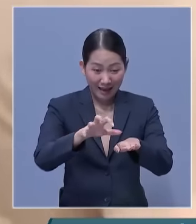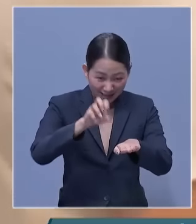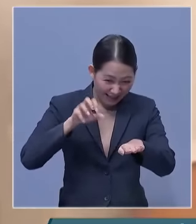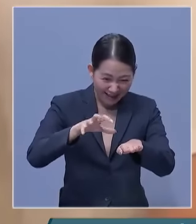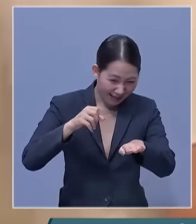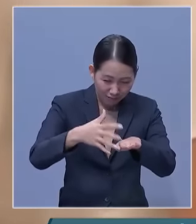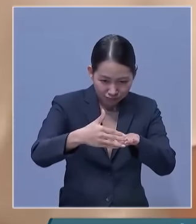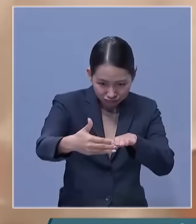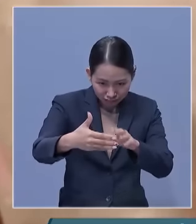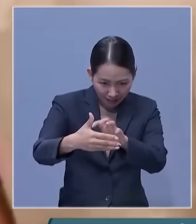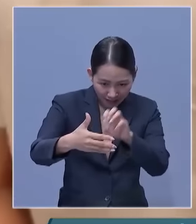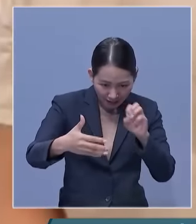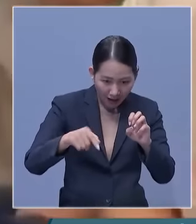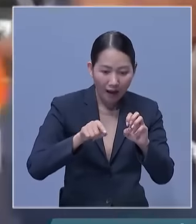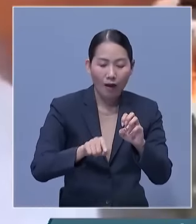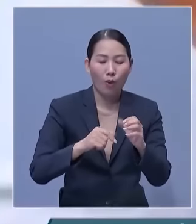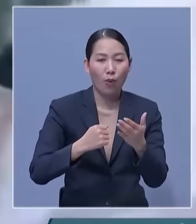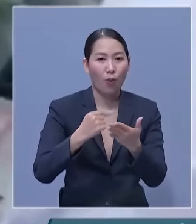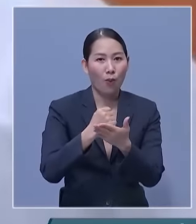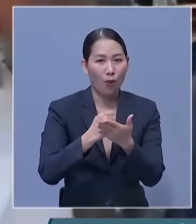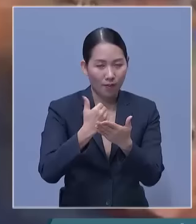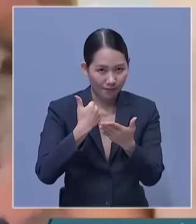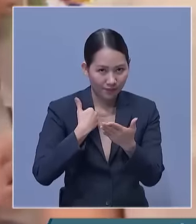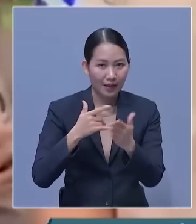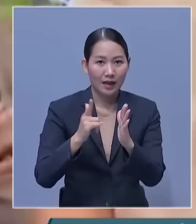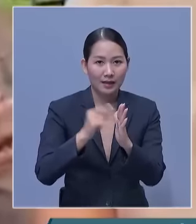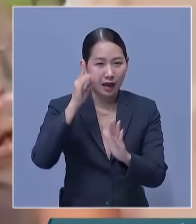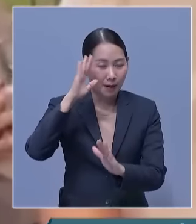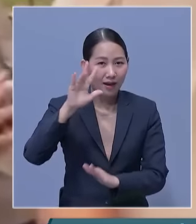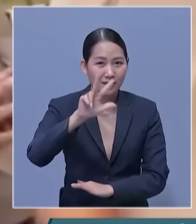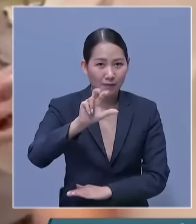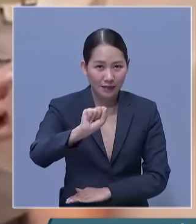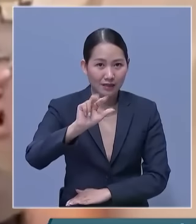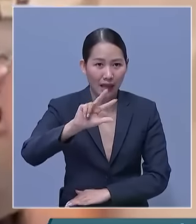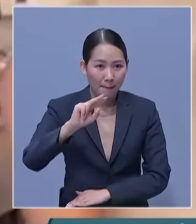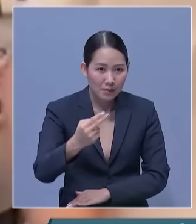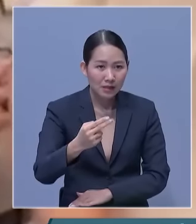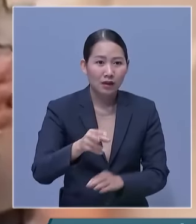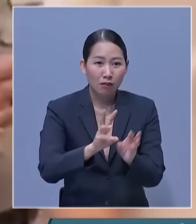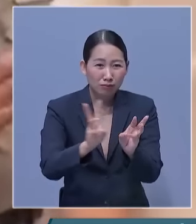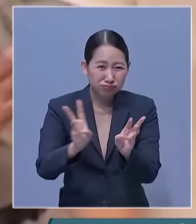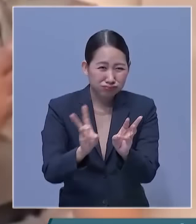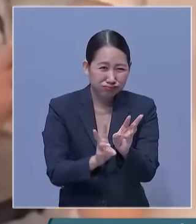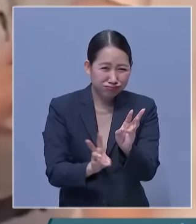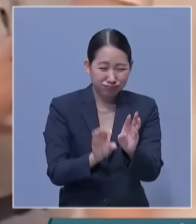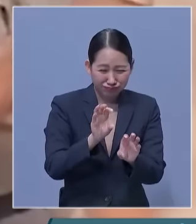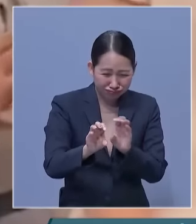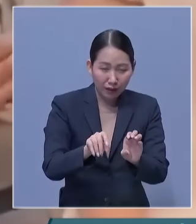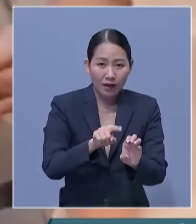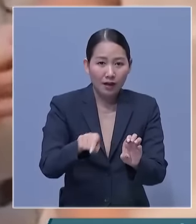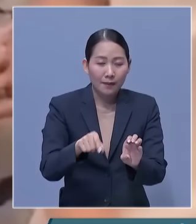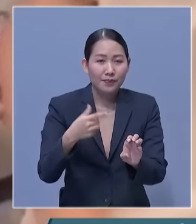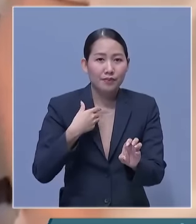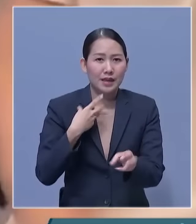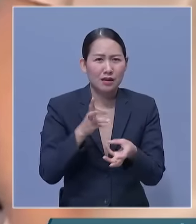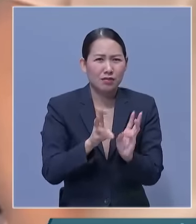นับเบื้องต้นเนี่ยพบว่าเป็นยาบ้า 330,000เมดนะครับโหรอใหญ่นะฮะที่ยัดมากับรถคันนี้มีไอซอีก